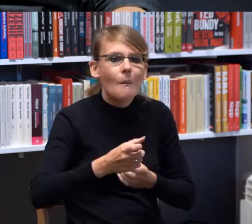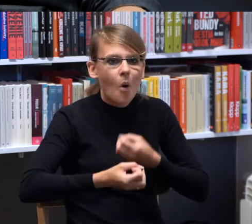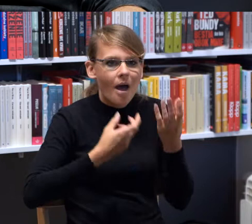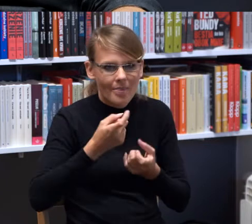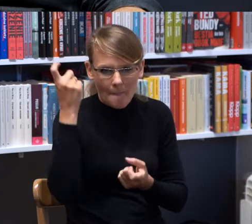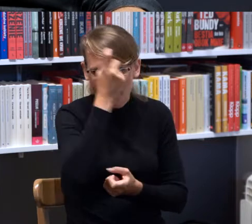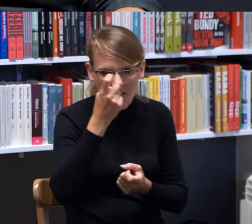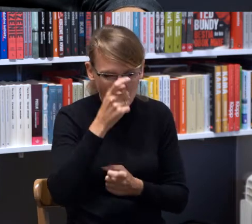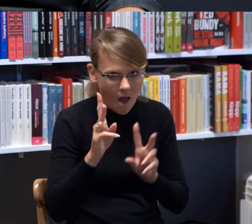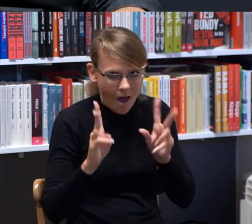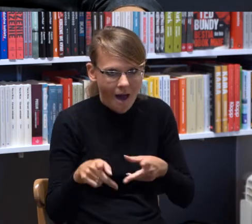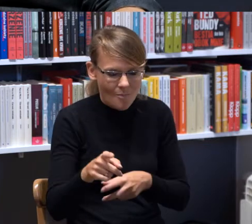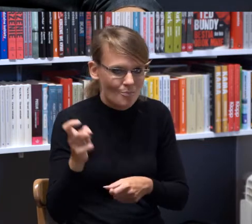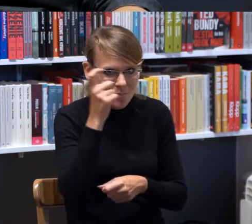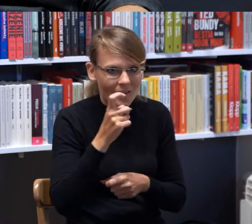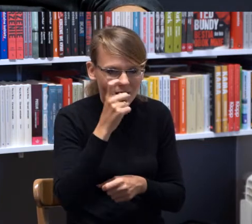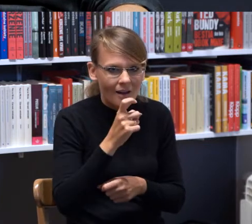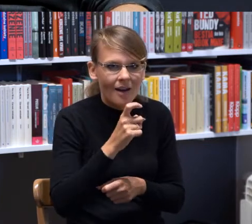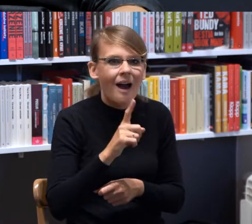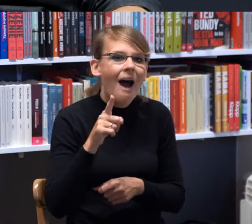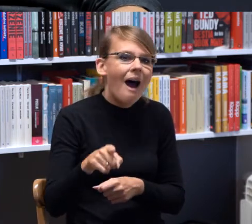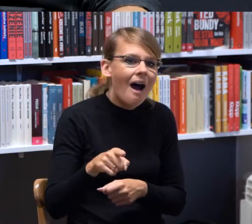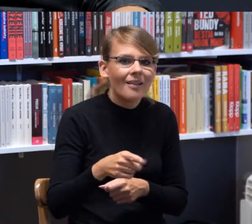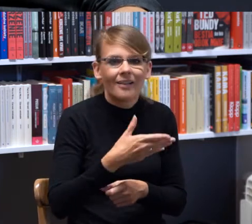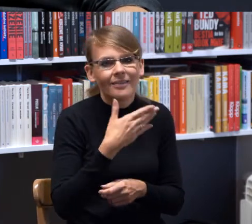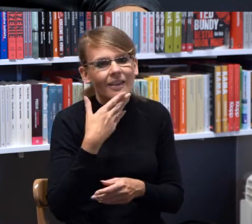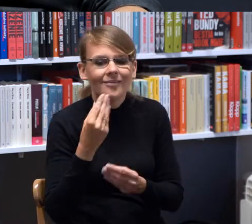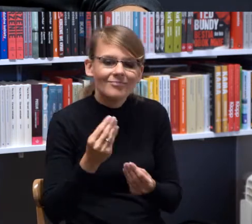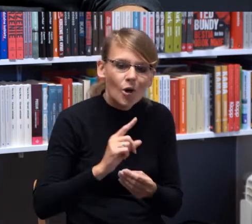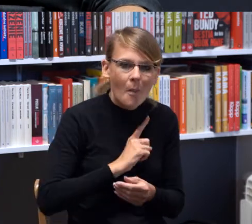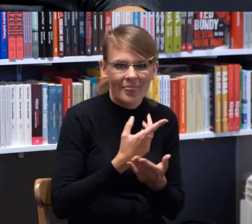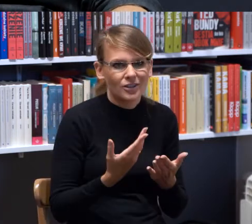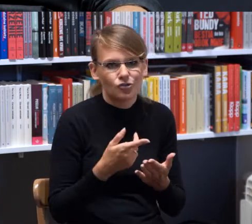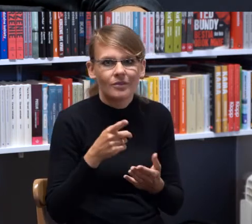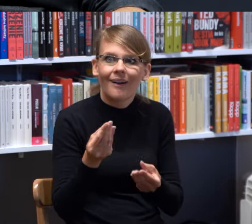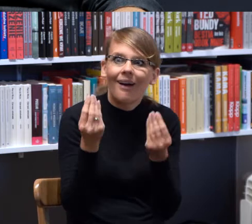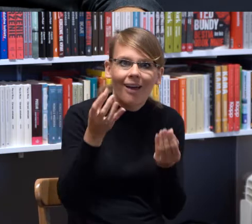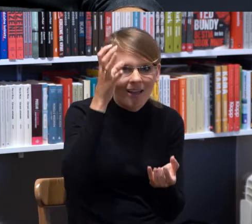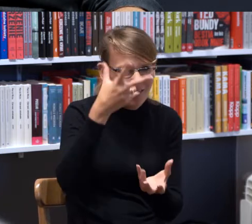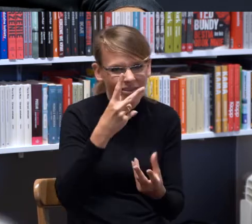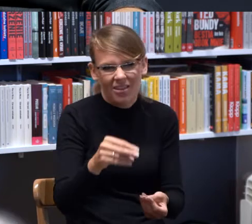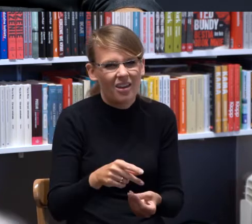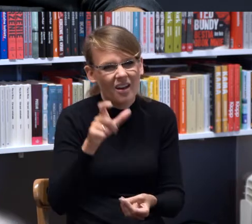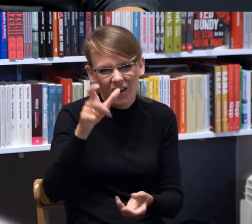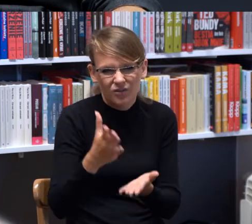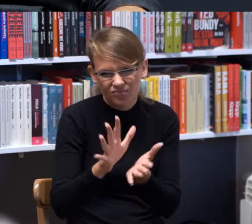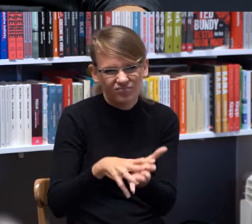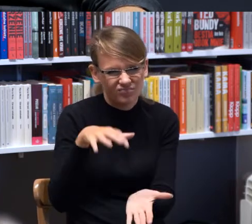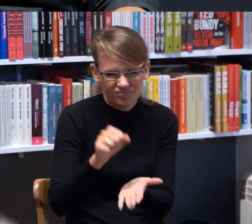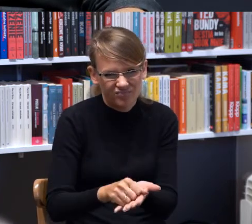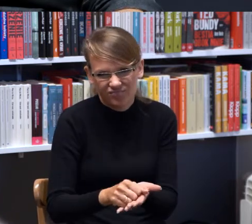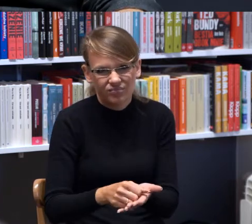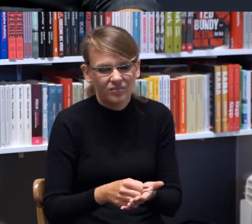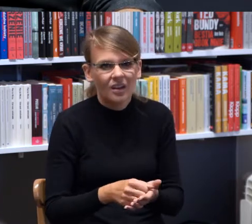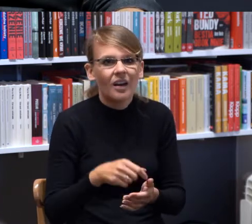pijany, ale on nie jest romantyczny i on nie jest genialny. On jest po prostu upadłym człowiekiem. I mam